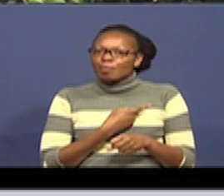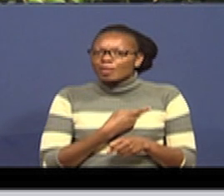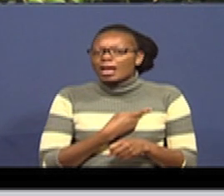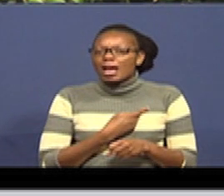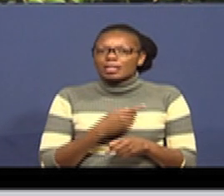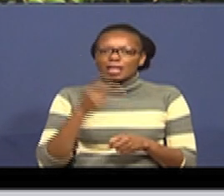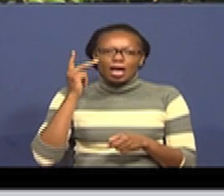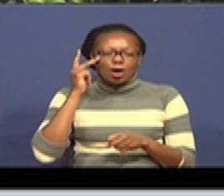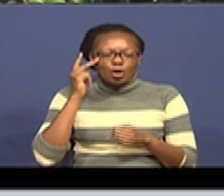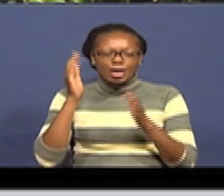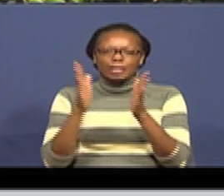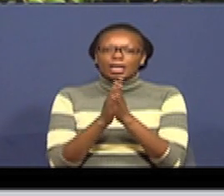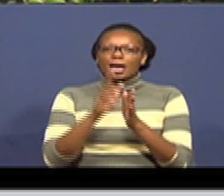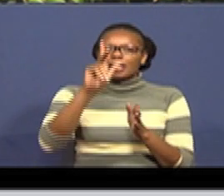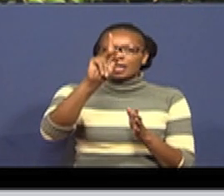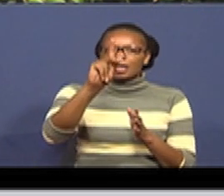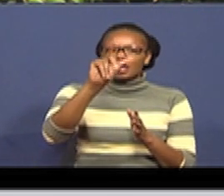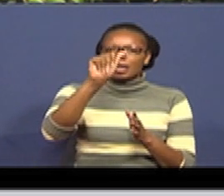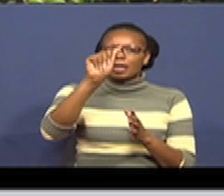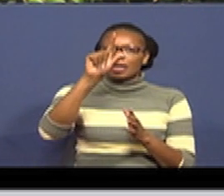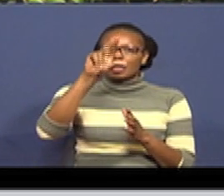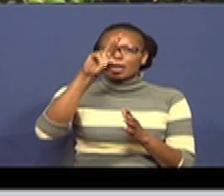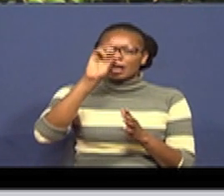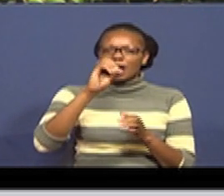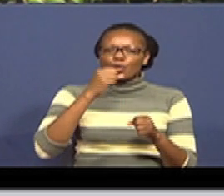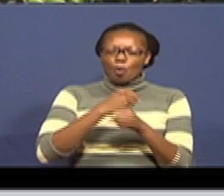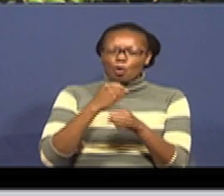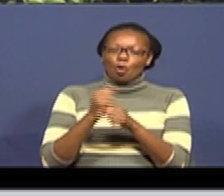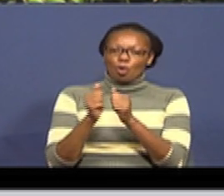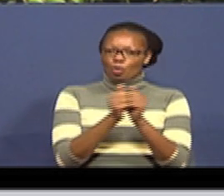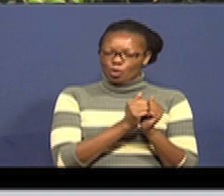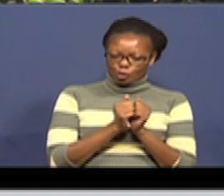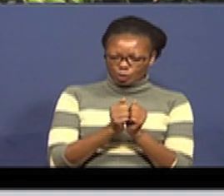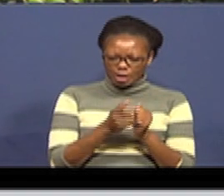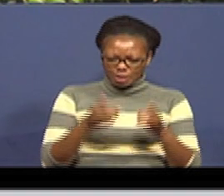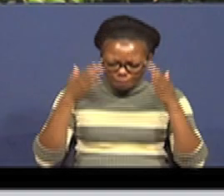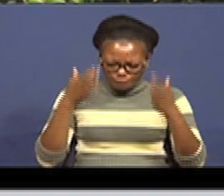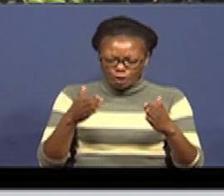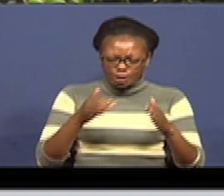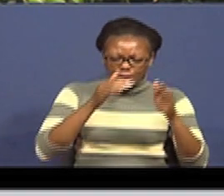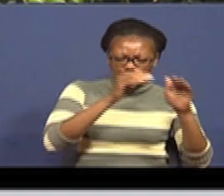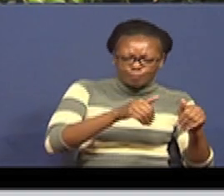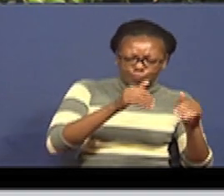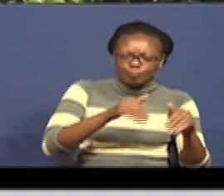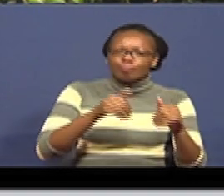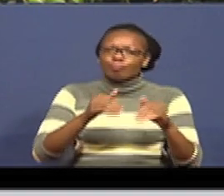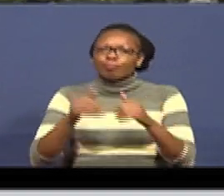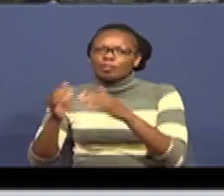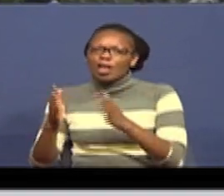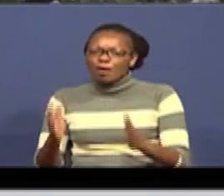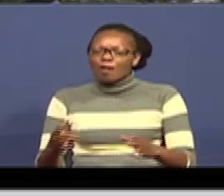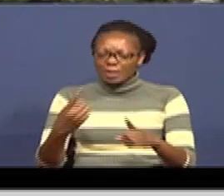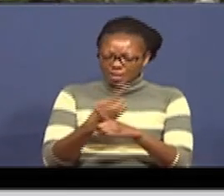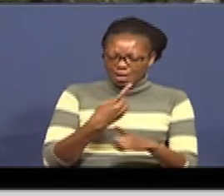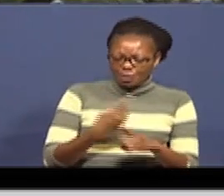some international cooperative research project between Korea and Kalo.